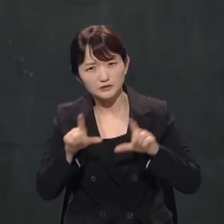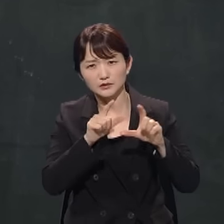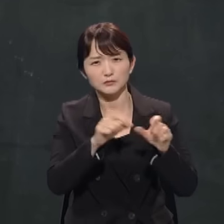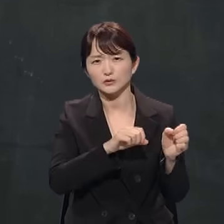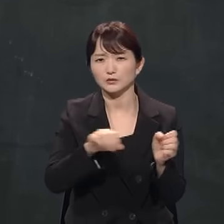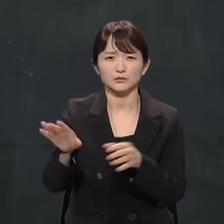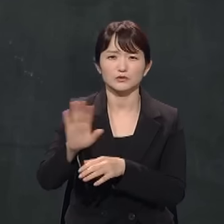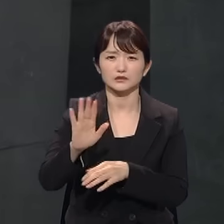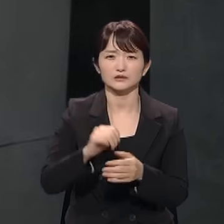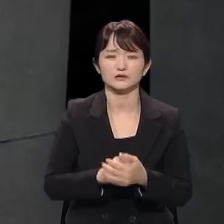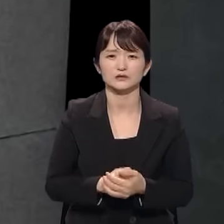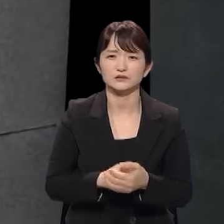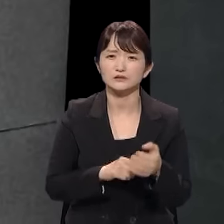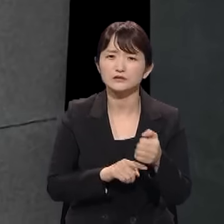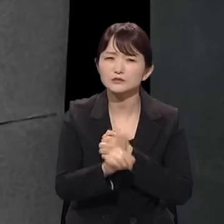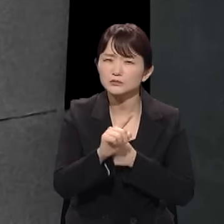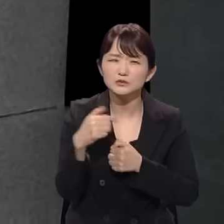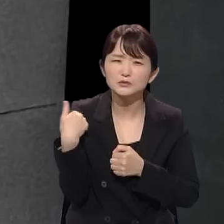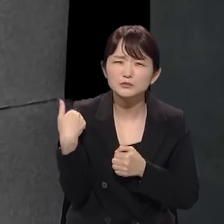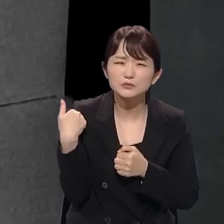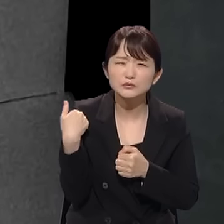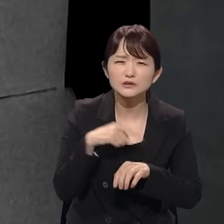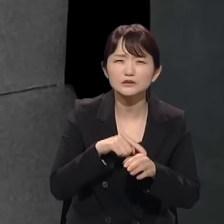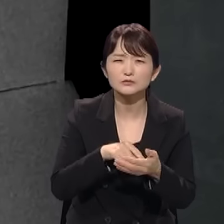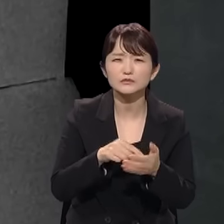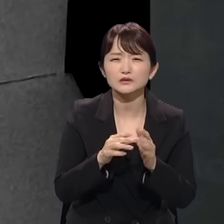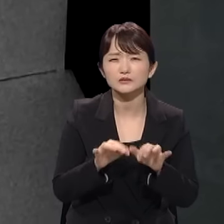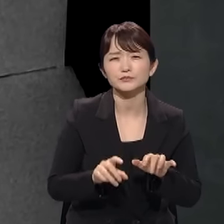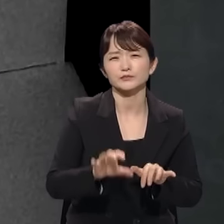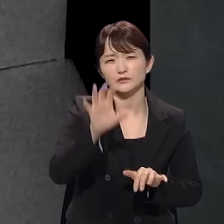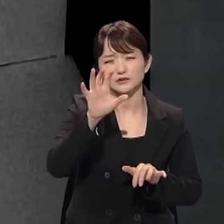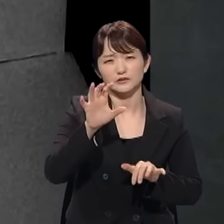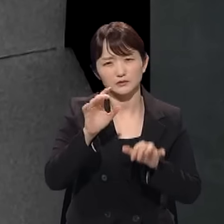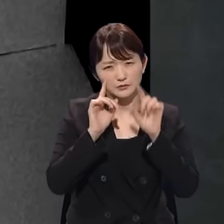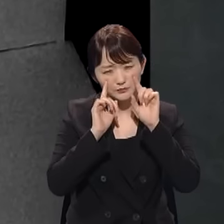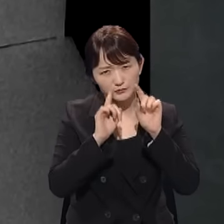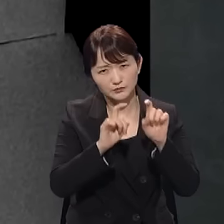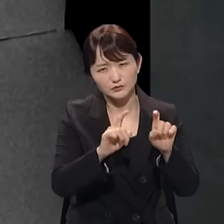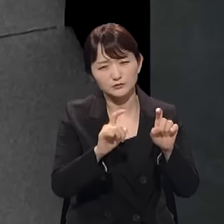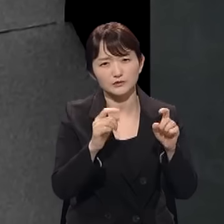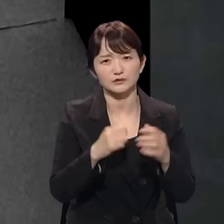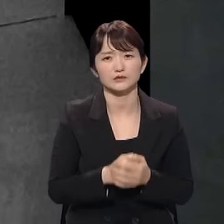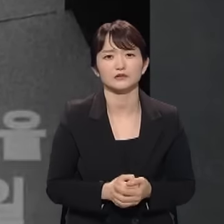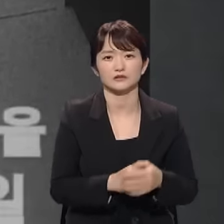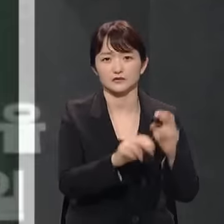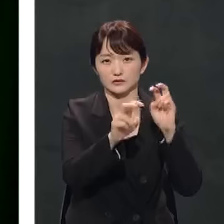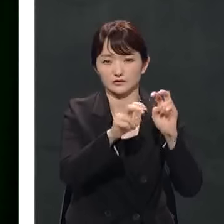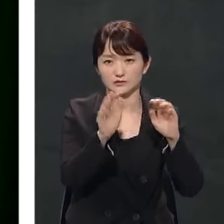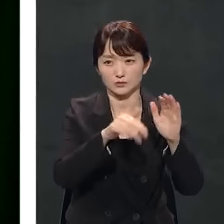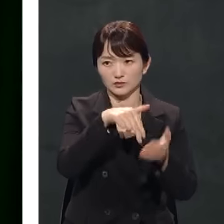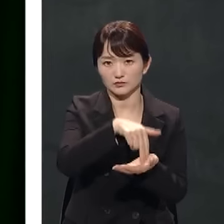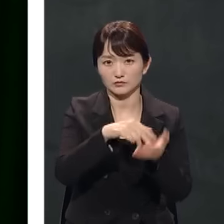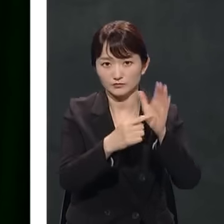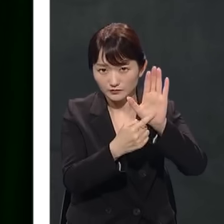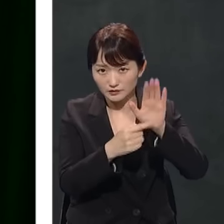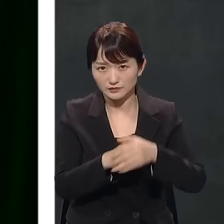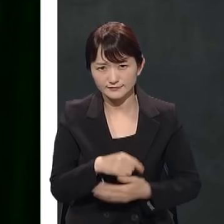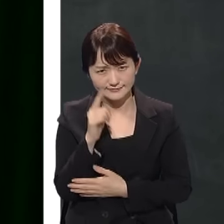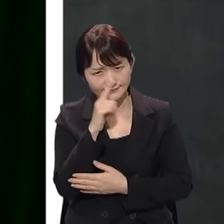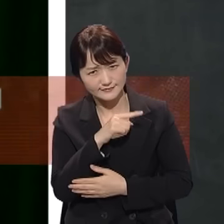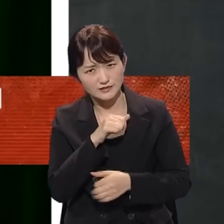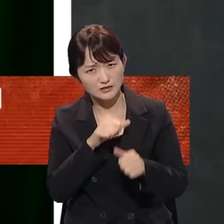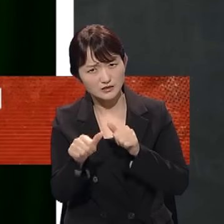쉽게 뜻을 알기 어려운 심경글을 올려서 주목을 받기도 했습니다. 결국 오늘 지코 소속사는 공식 입장문을 통해서 악의적